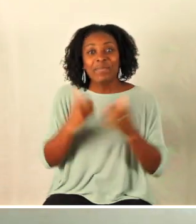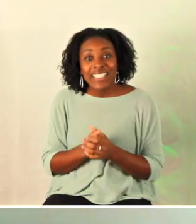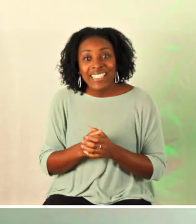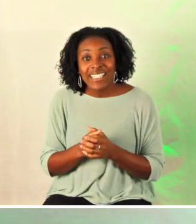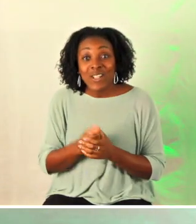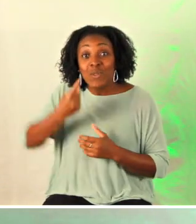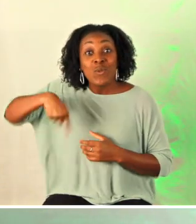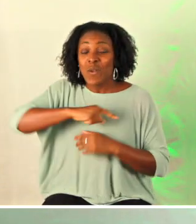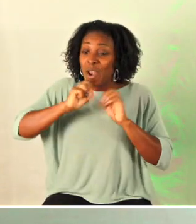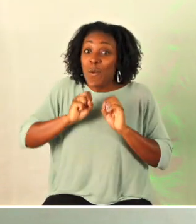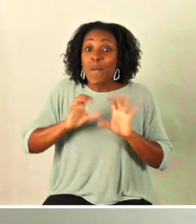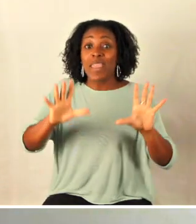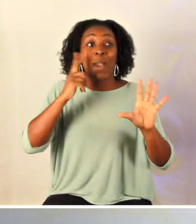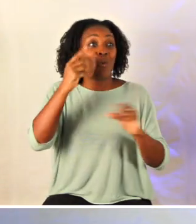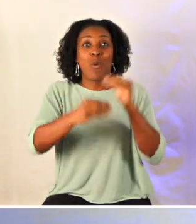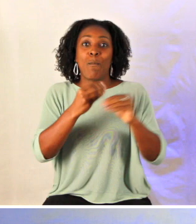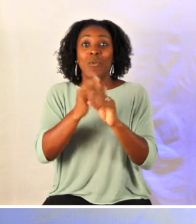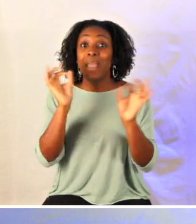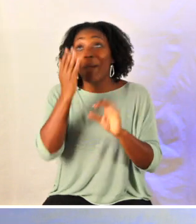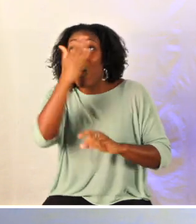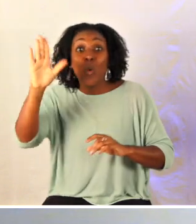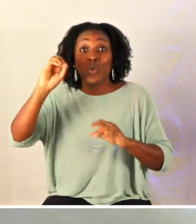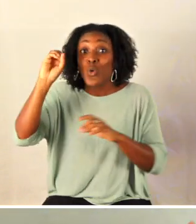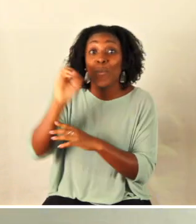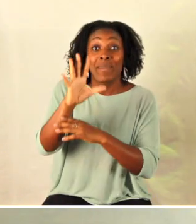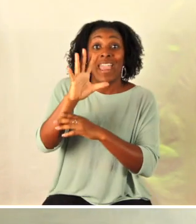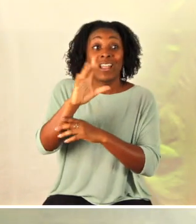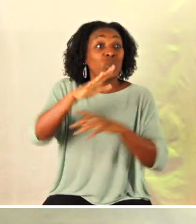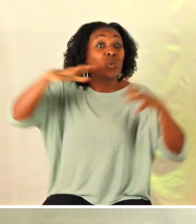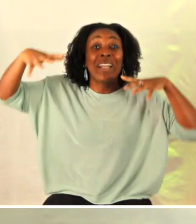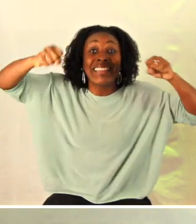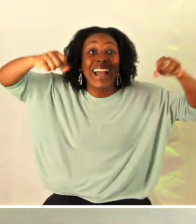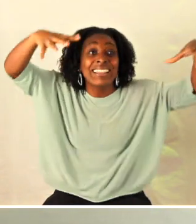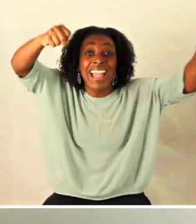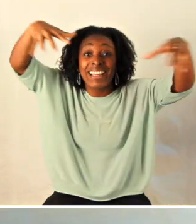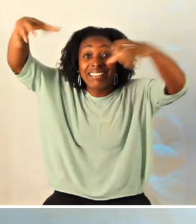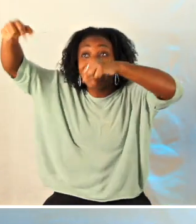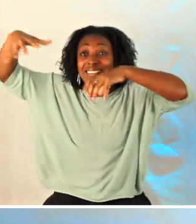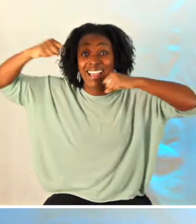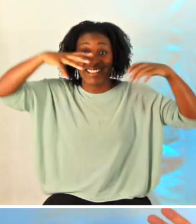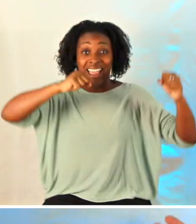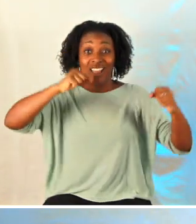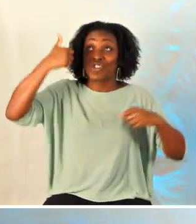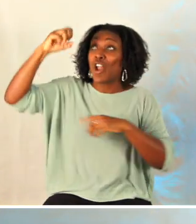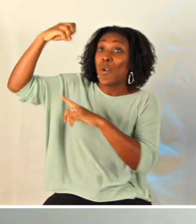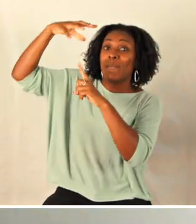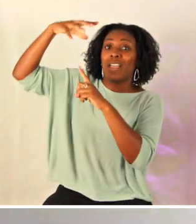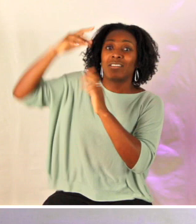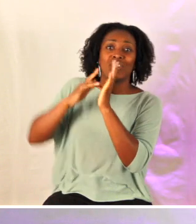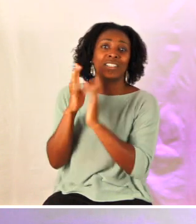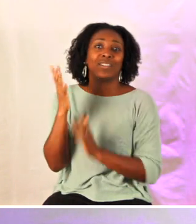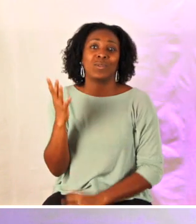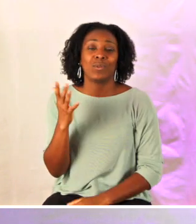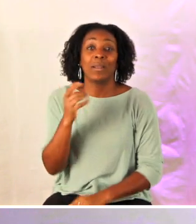est la lumière du monde. Il n'y a pas d'autre lumière. Tout est éteint autour de nous. C'est les ténèbres. Et ceux qui sont perdus